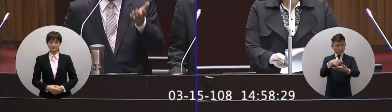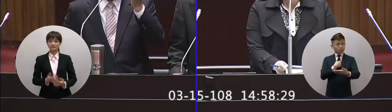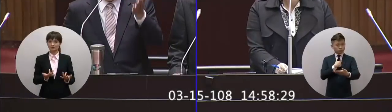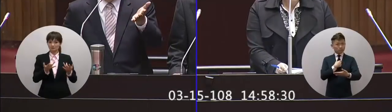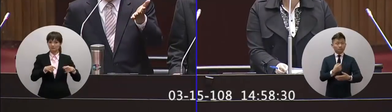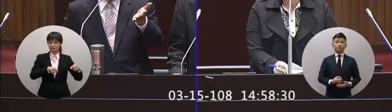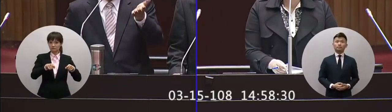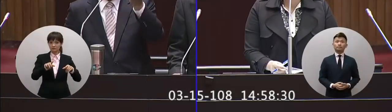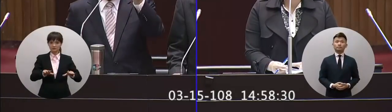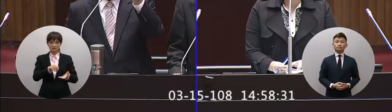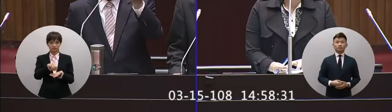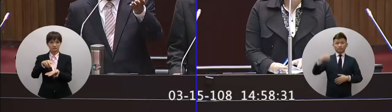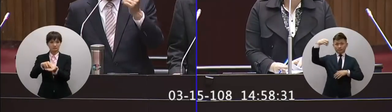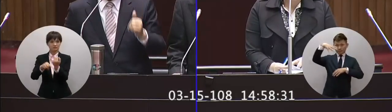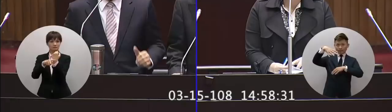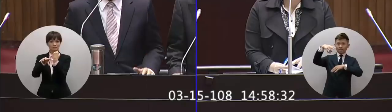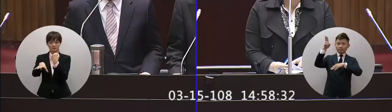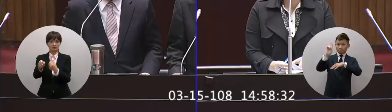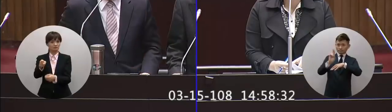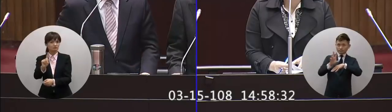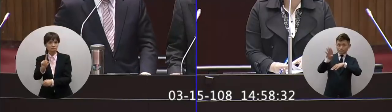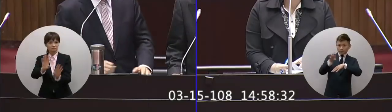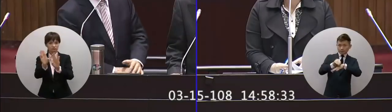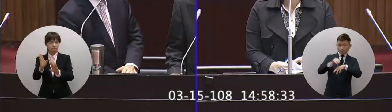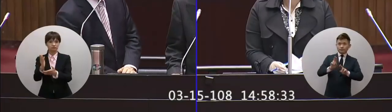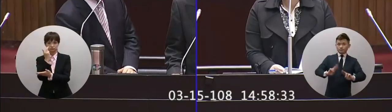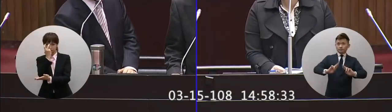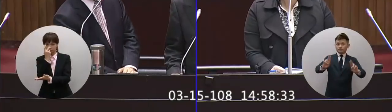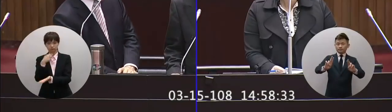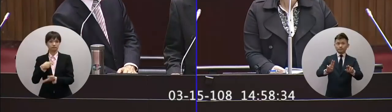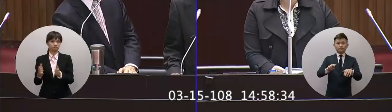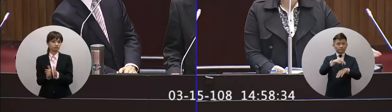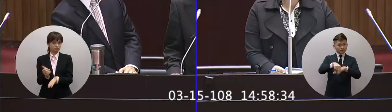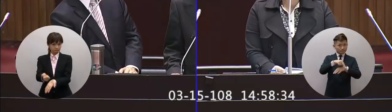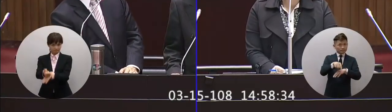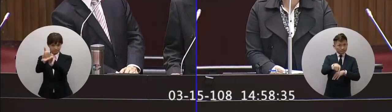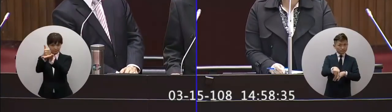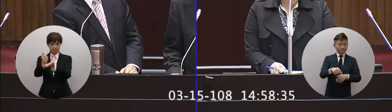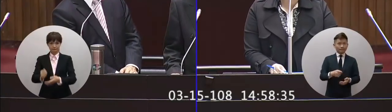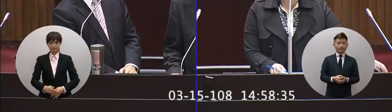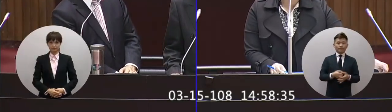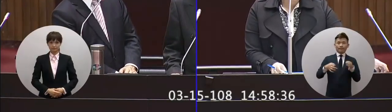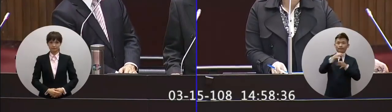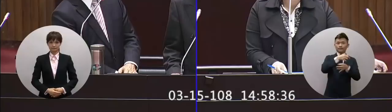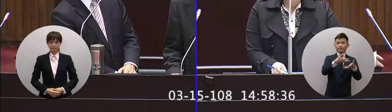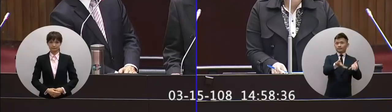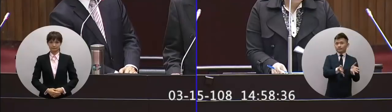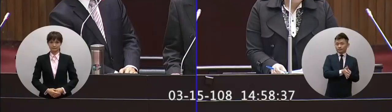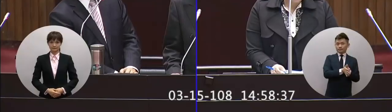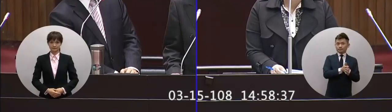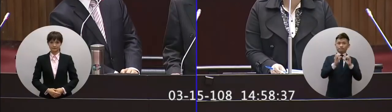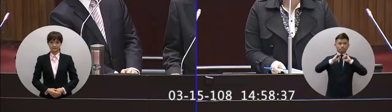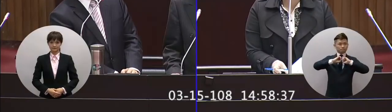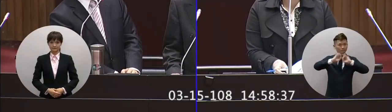于太阳光电回收机制哈，我们这个经济部说哈要